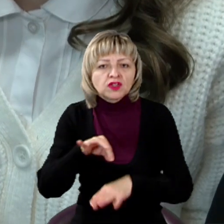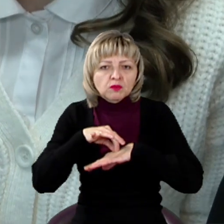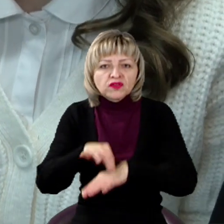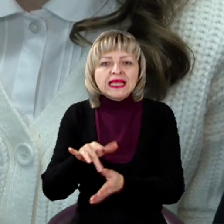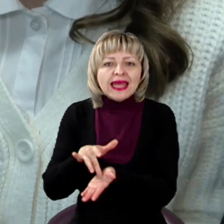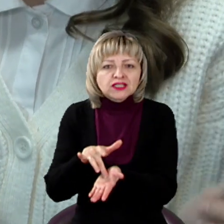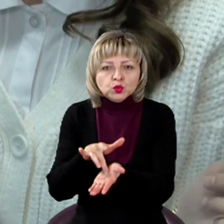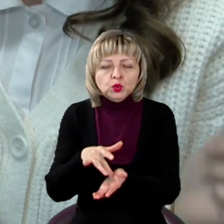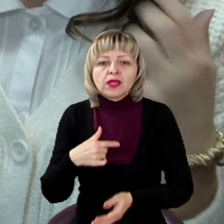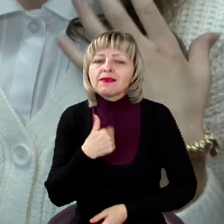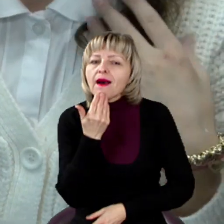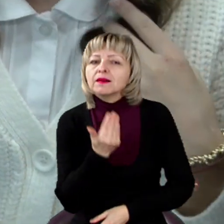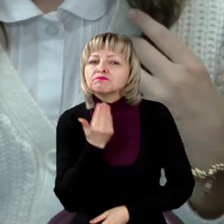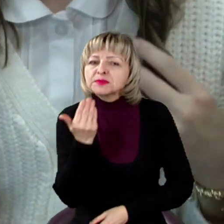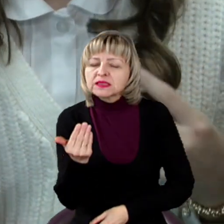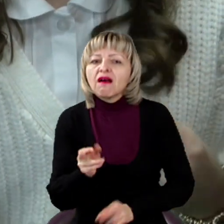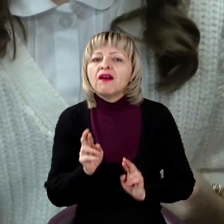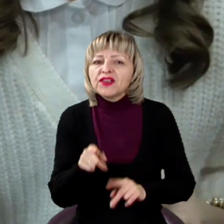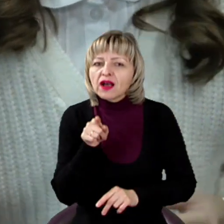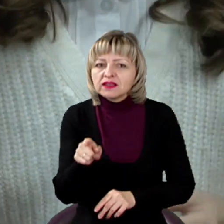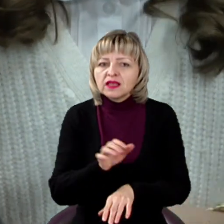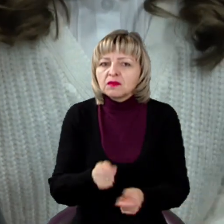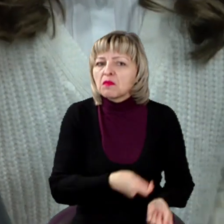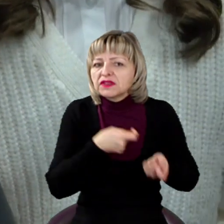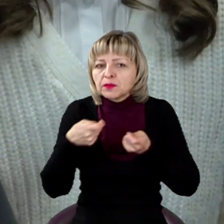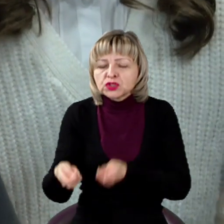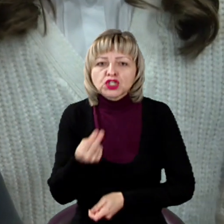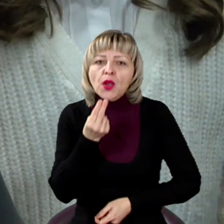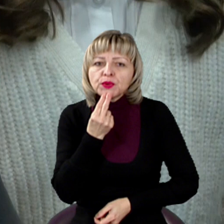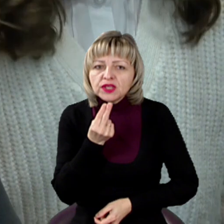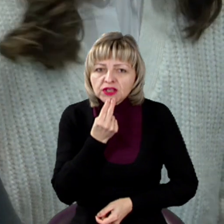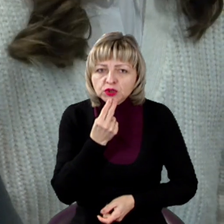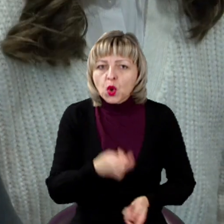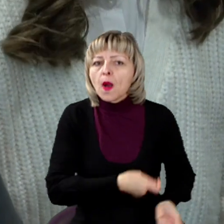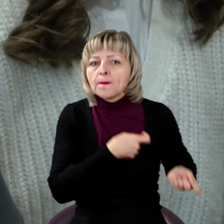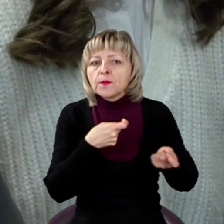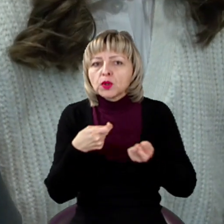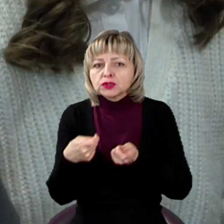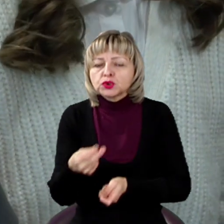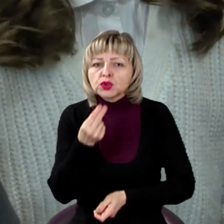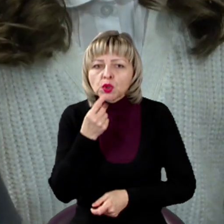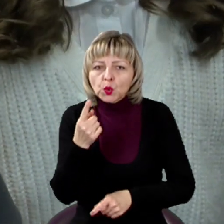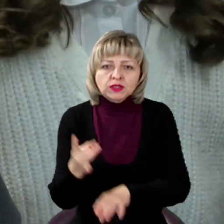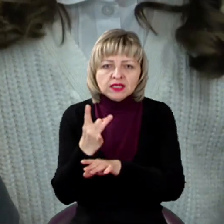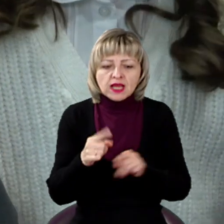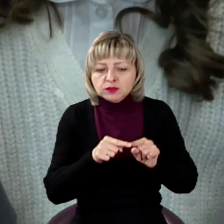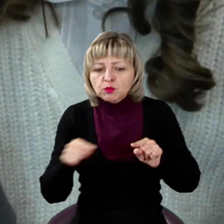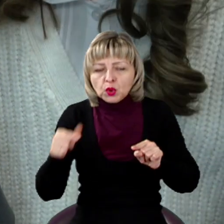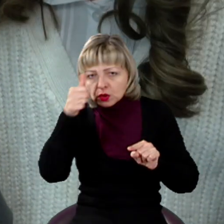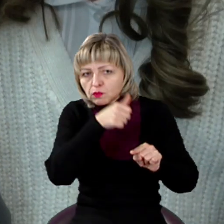екскурсію. Я запитував, як їм постачають їжу. Постачають їжу раз в рік